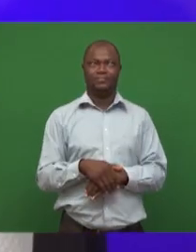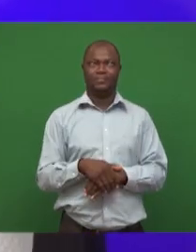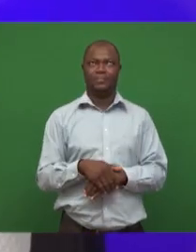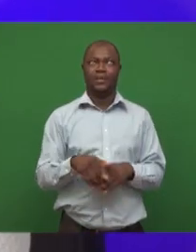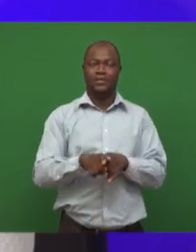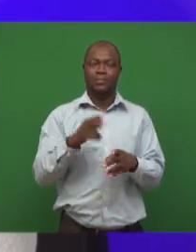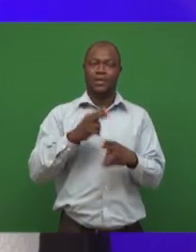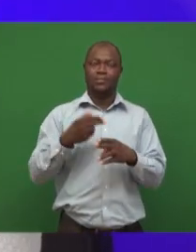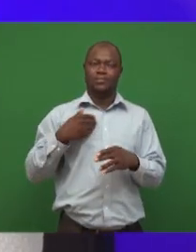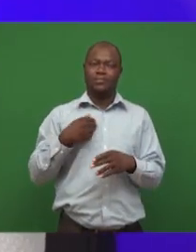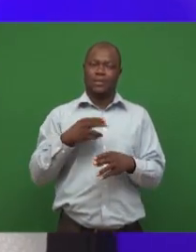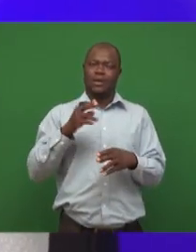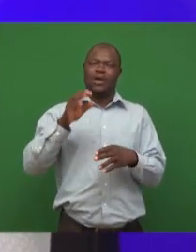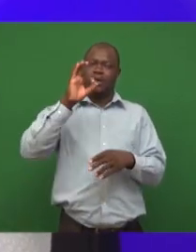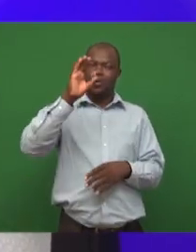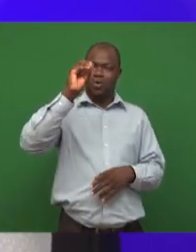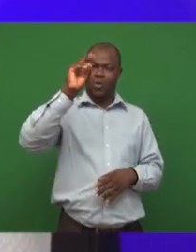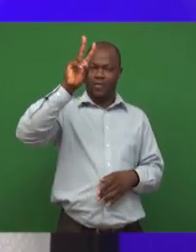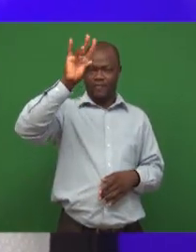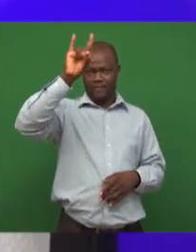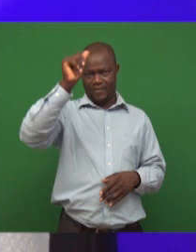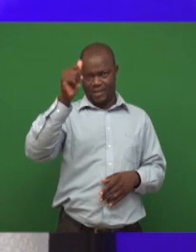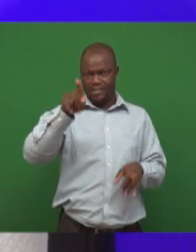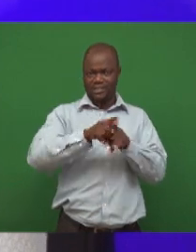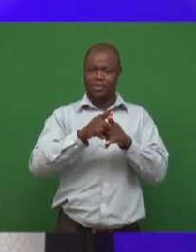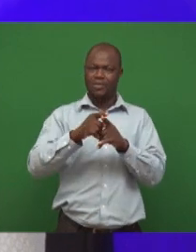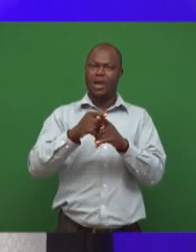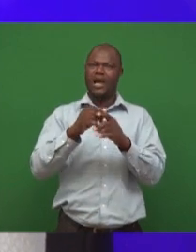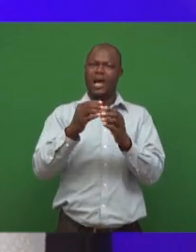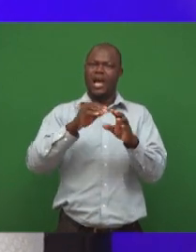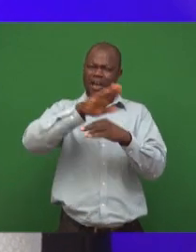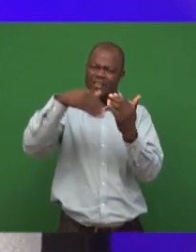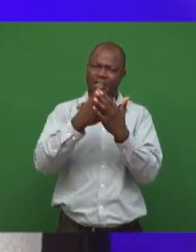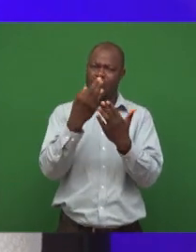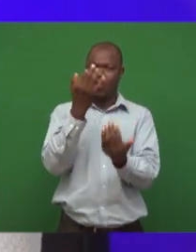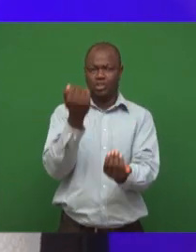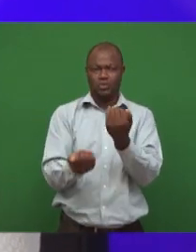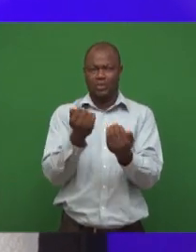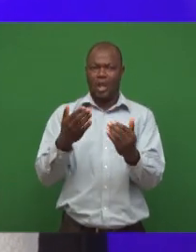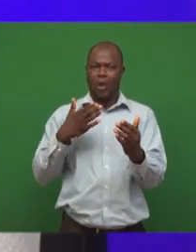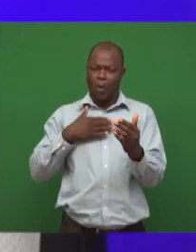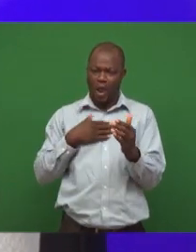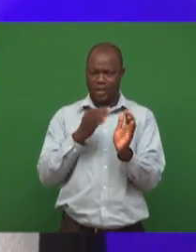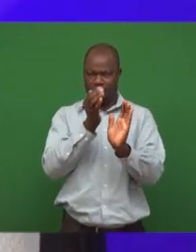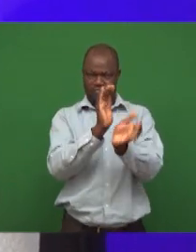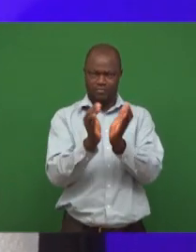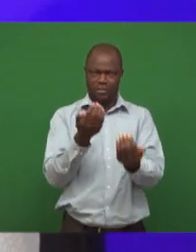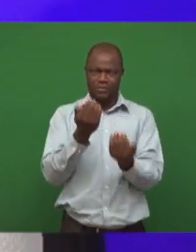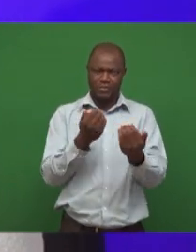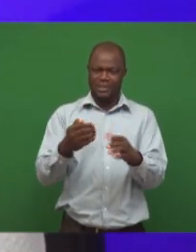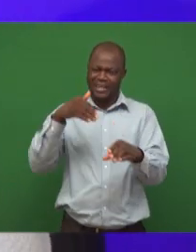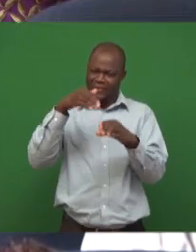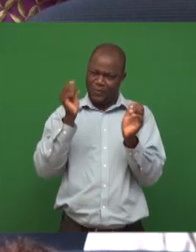Ini ndinonzi Chingagofa tindoshanda ku Justice for Children rinovaboka rinobata nevana pamutemo